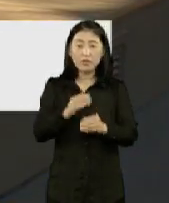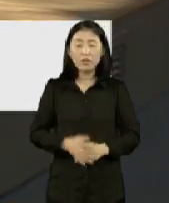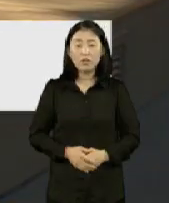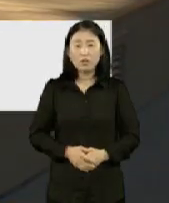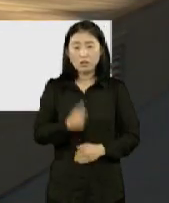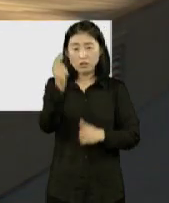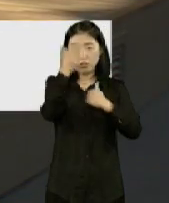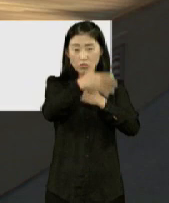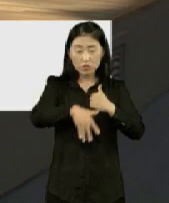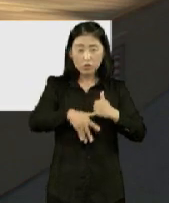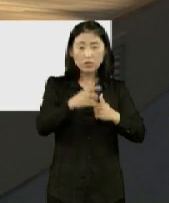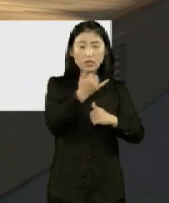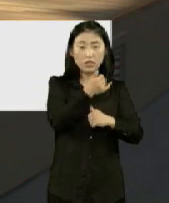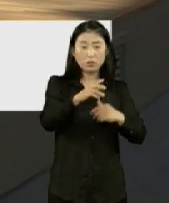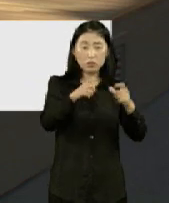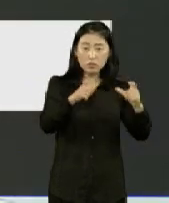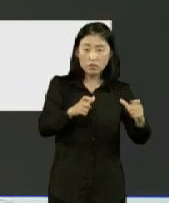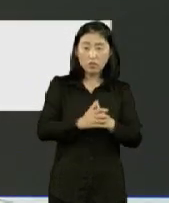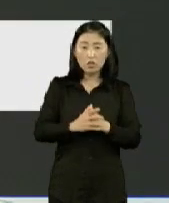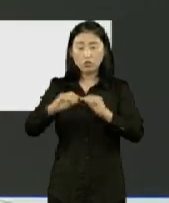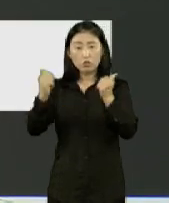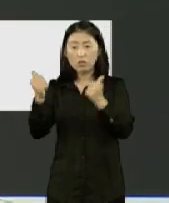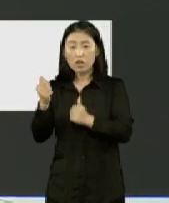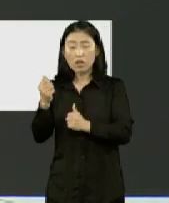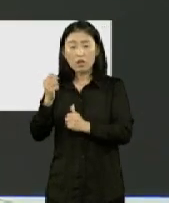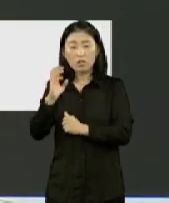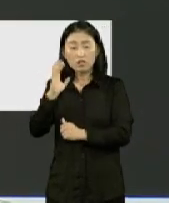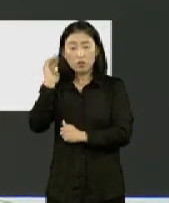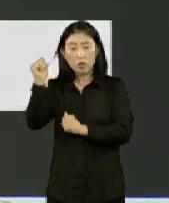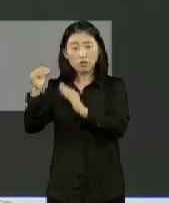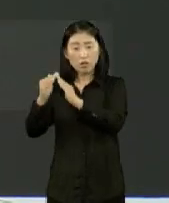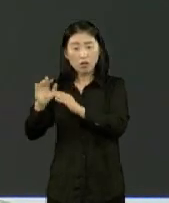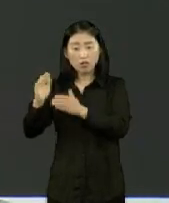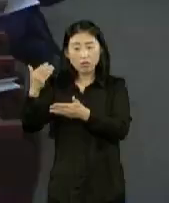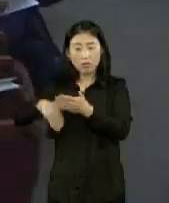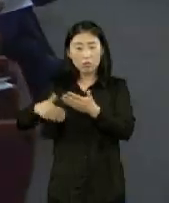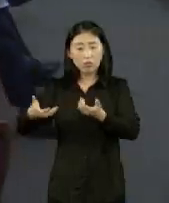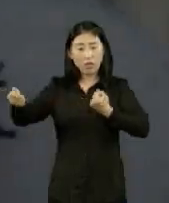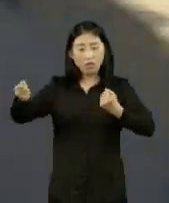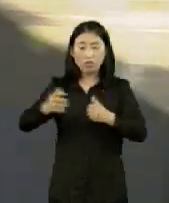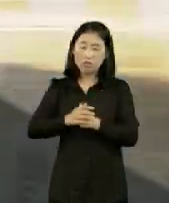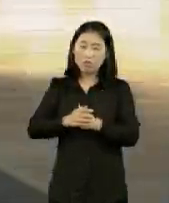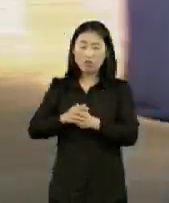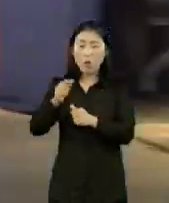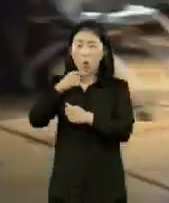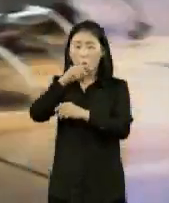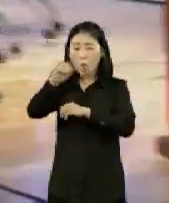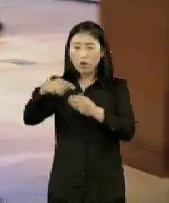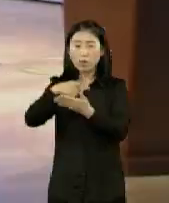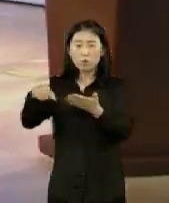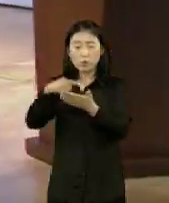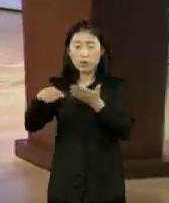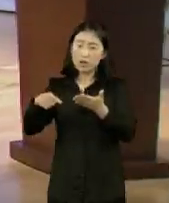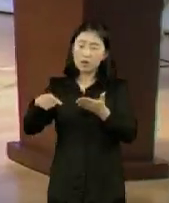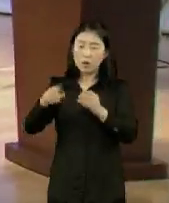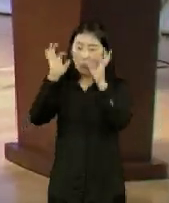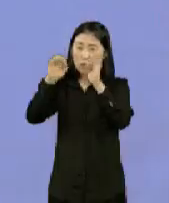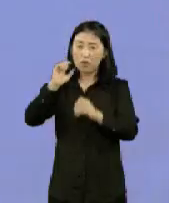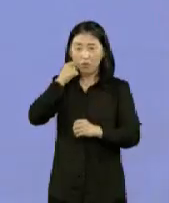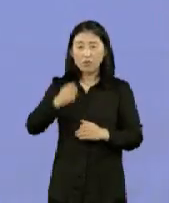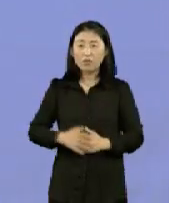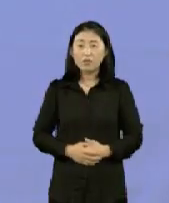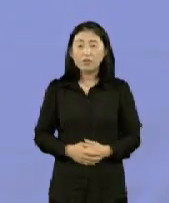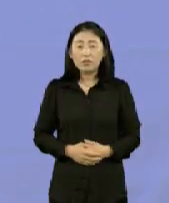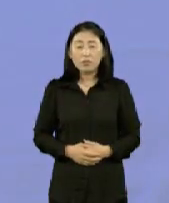정부 부처는 세종시에, 국회와 청와대는 서울에 남아 발생하는 행정 비효율을 더 이상 지켜볼 수 없다고 밝혔습니다.